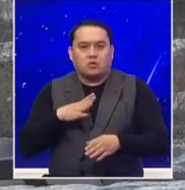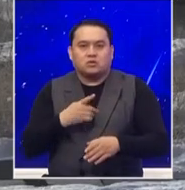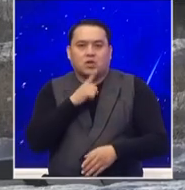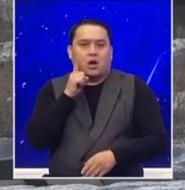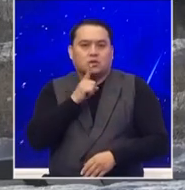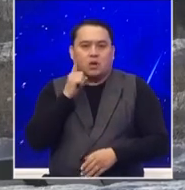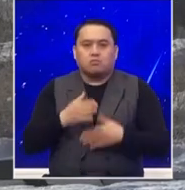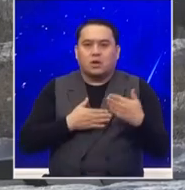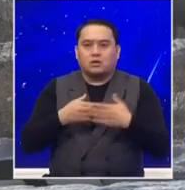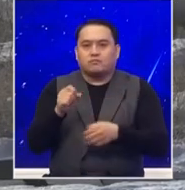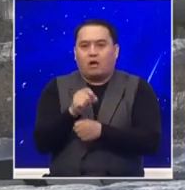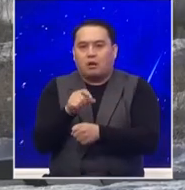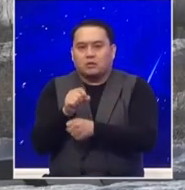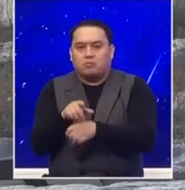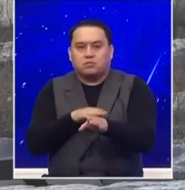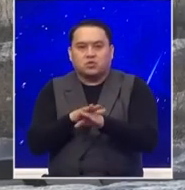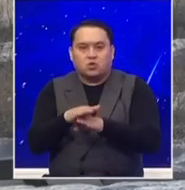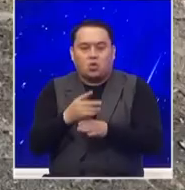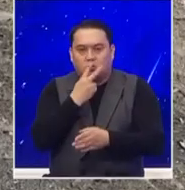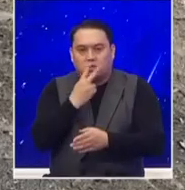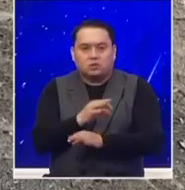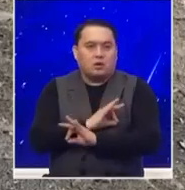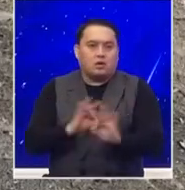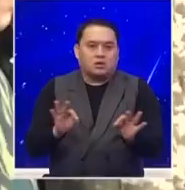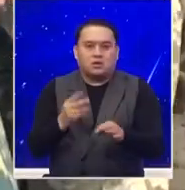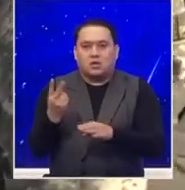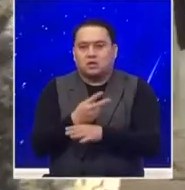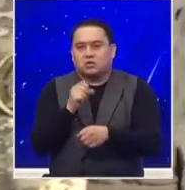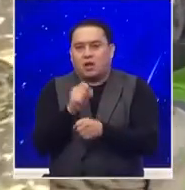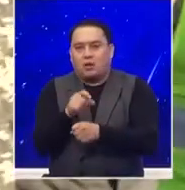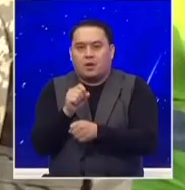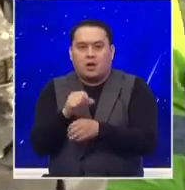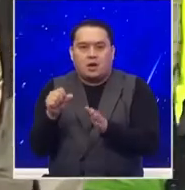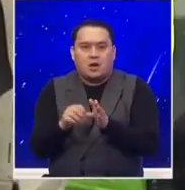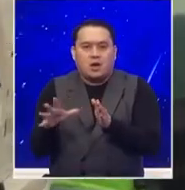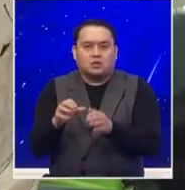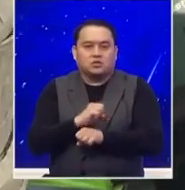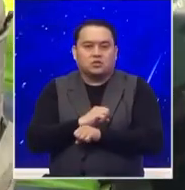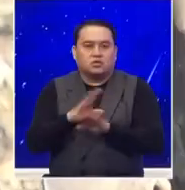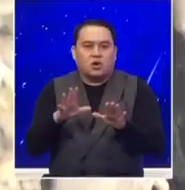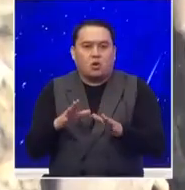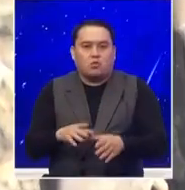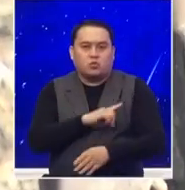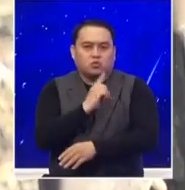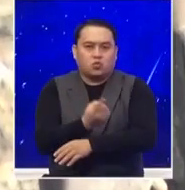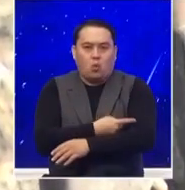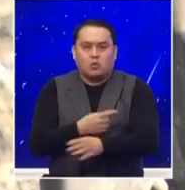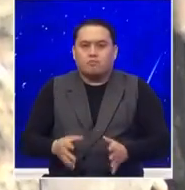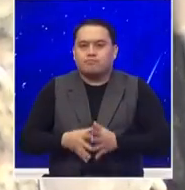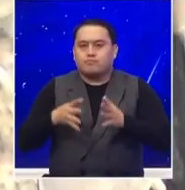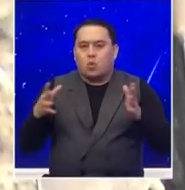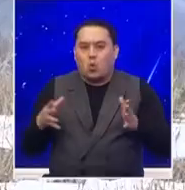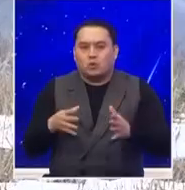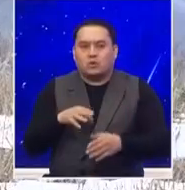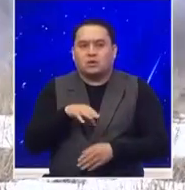жауынгерлер практикалық тапсырмалардың бірінші бөлігін жақсы орындады. Ал екінші тапсырма электр жарылғыш желісі және одан да қуатты снарядтар. Соның